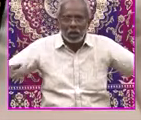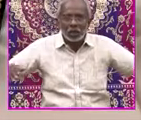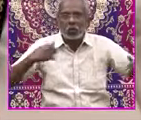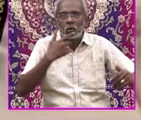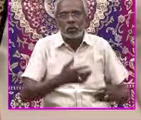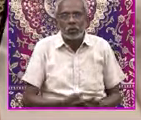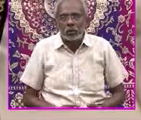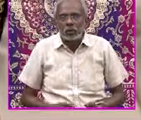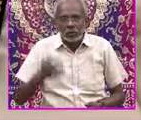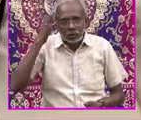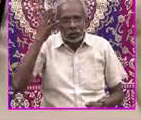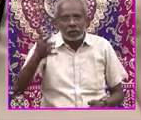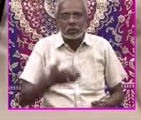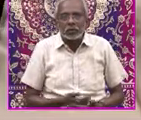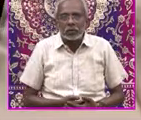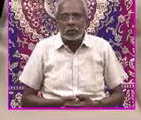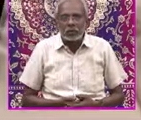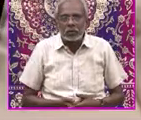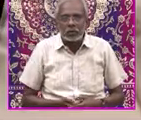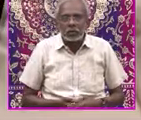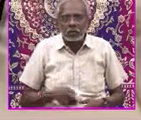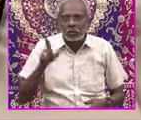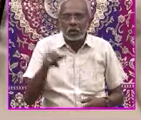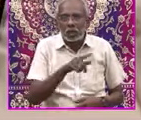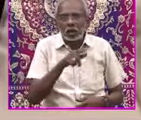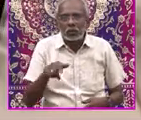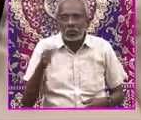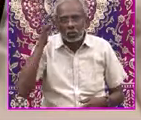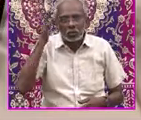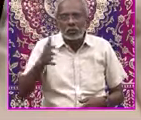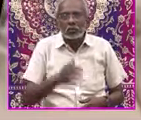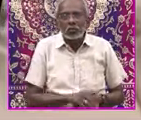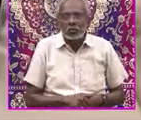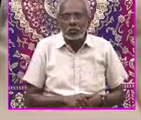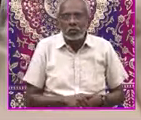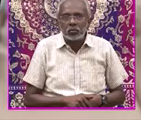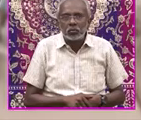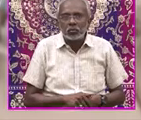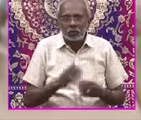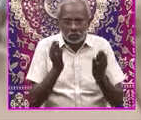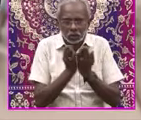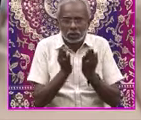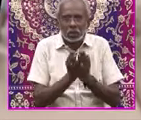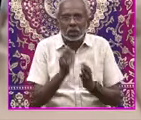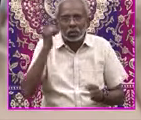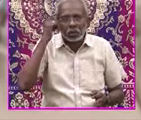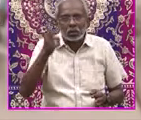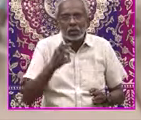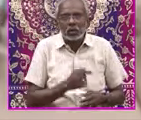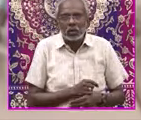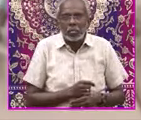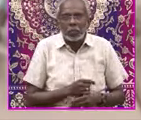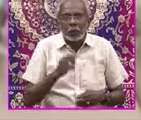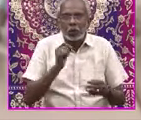மதிப்பீடு மாணவர்களே, பாடலையும் பாடலின் பொருளையும், பரணி என்றால் என்ன, பரணி முதல்